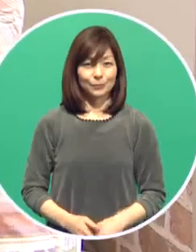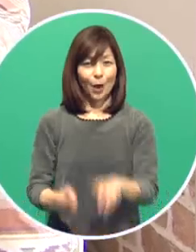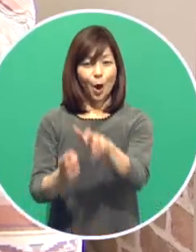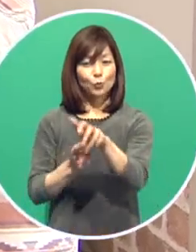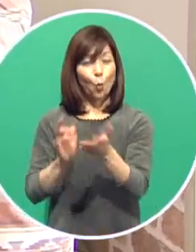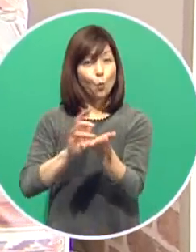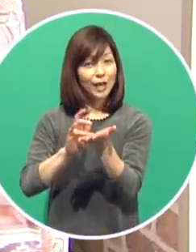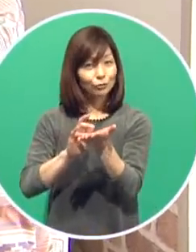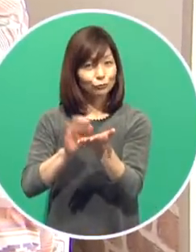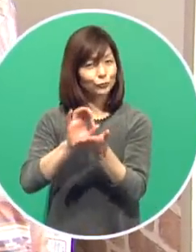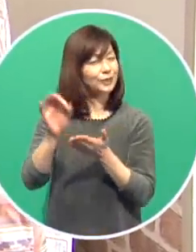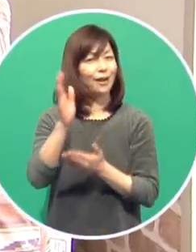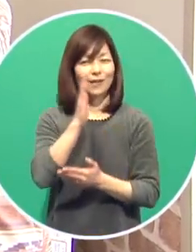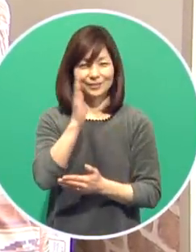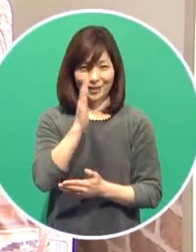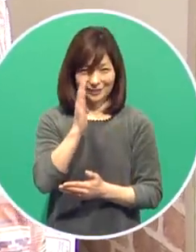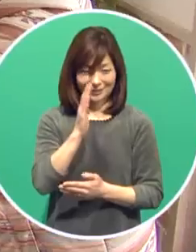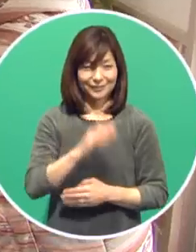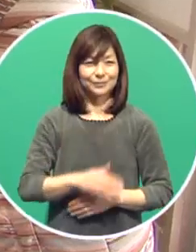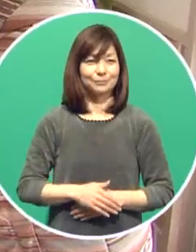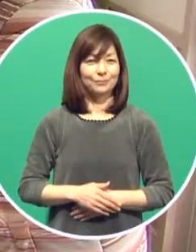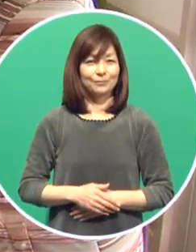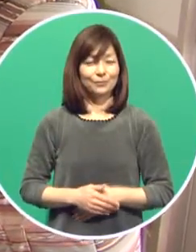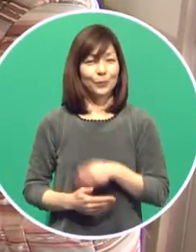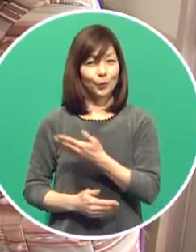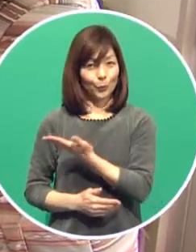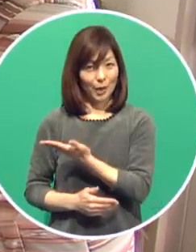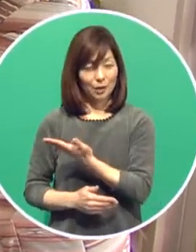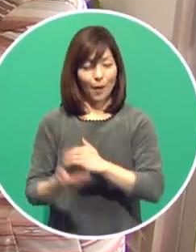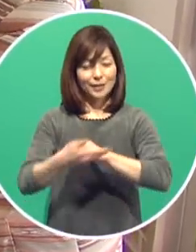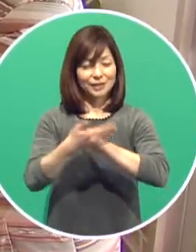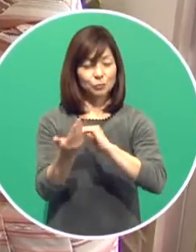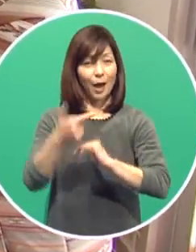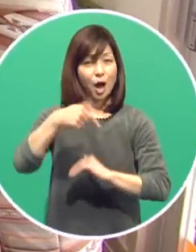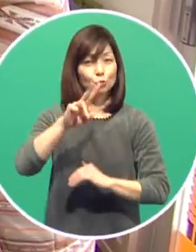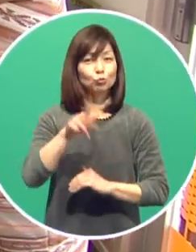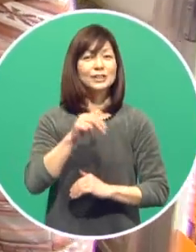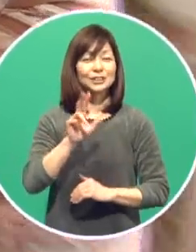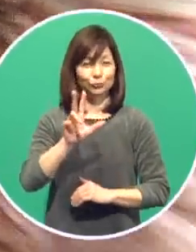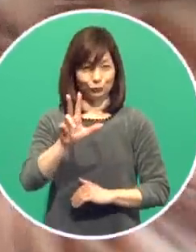お役ないのが全てですね。これは島フリード。